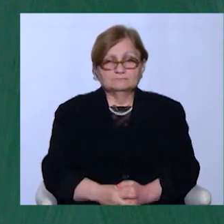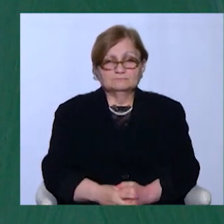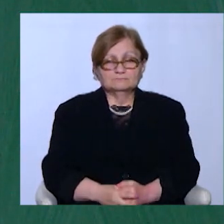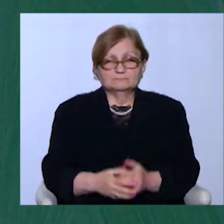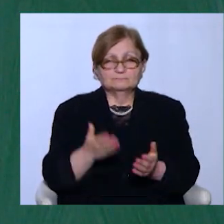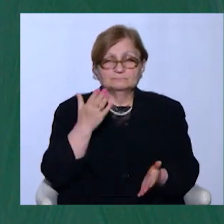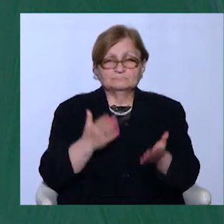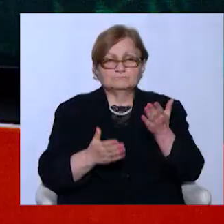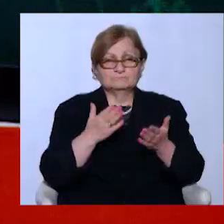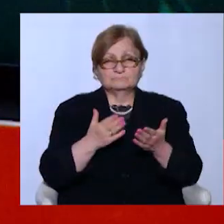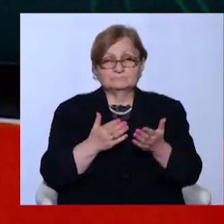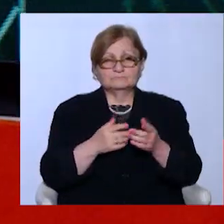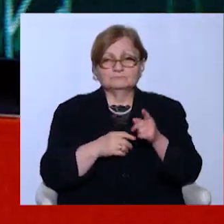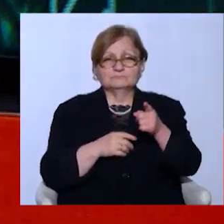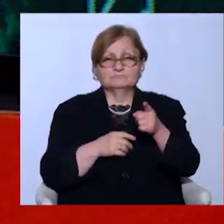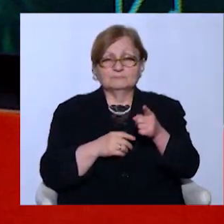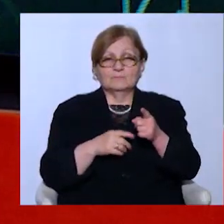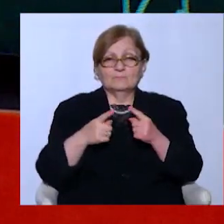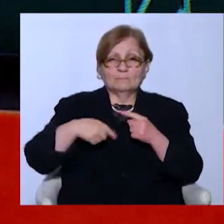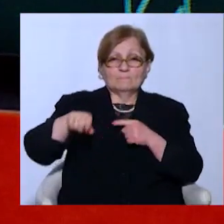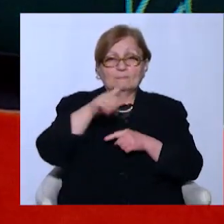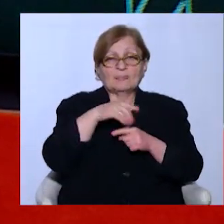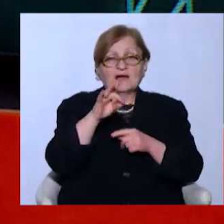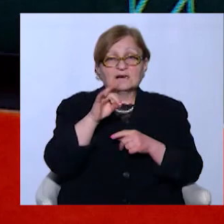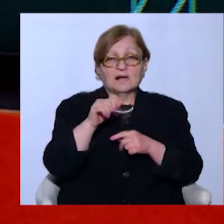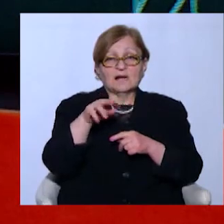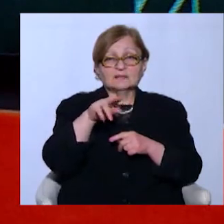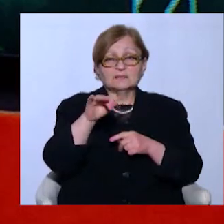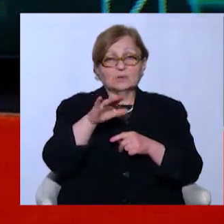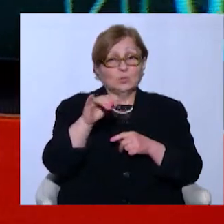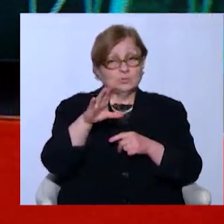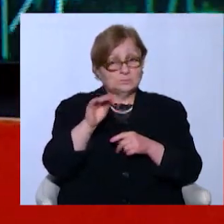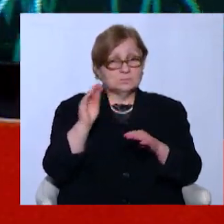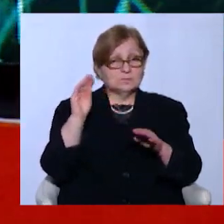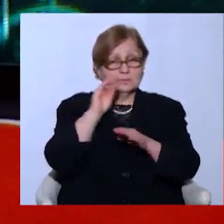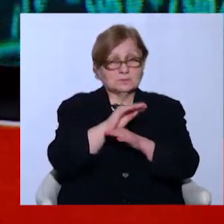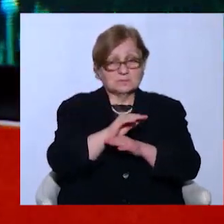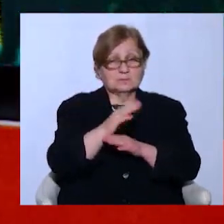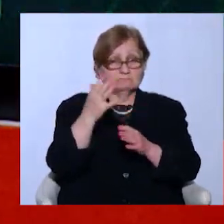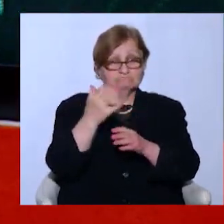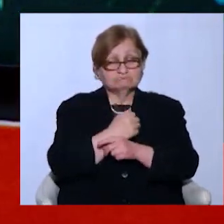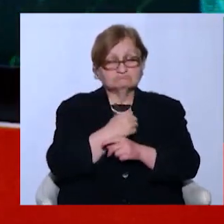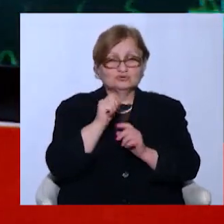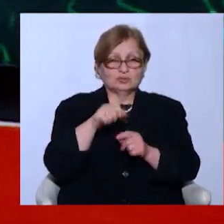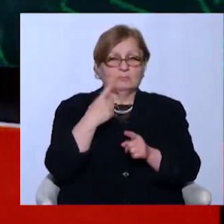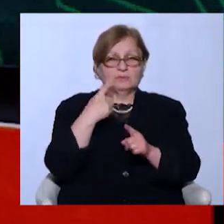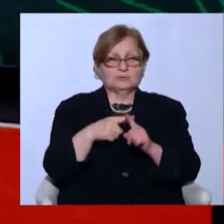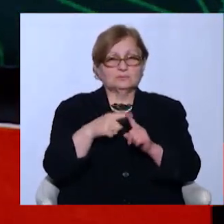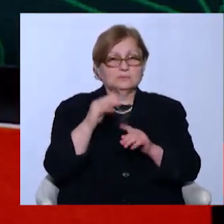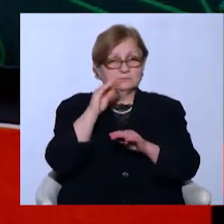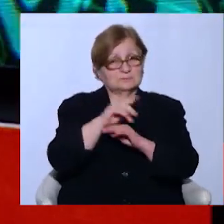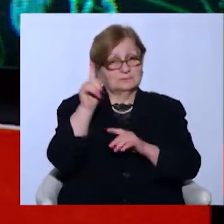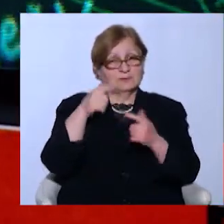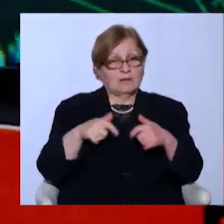თუ აქ თქვენ რადიუსის პოვნას მოახერხებდით, შეძლებდით დამატებით ერთი ქულა მოგეპოვებინათ, როგორც ხედავთ